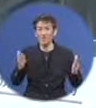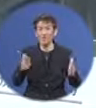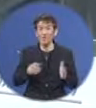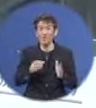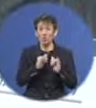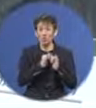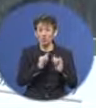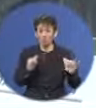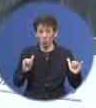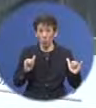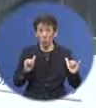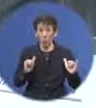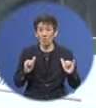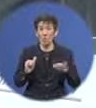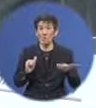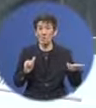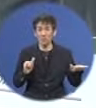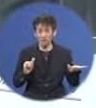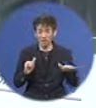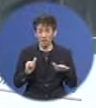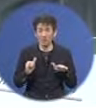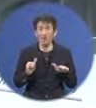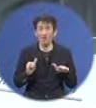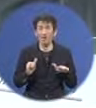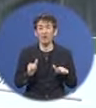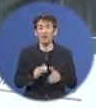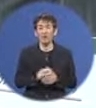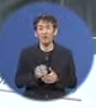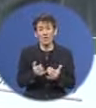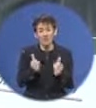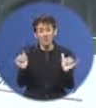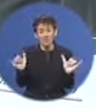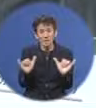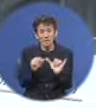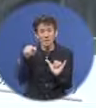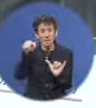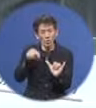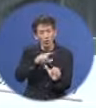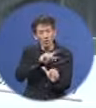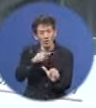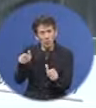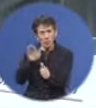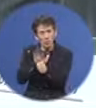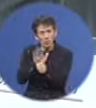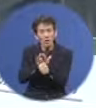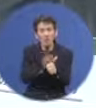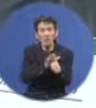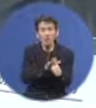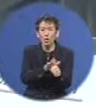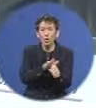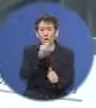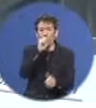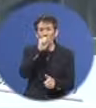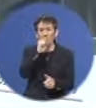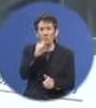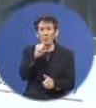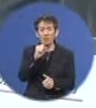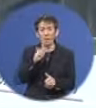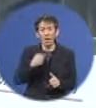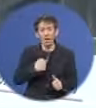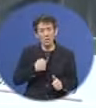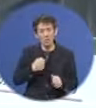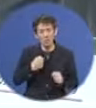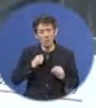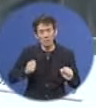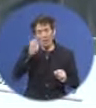ような人も、はい、少しこう社会のためにいろんなことをやっていただいた方が、はい、なんかこう励みにも